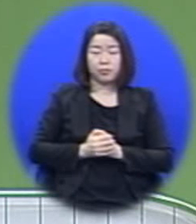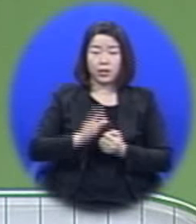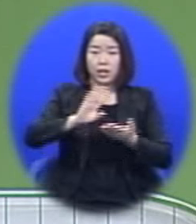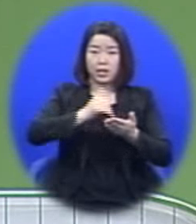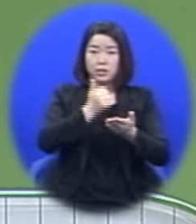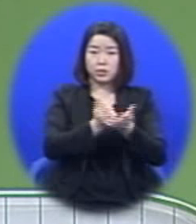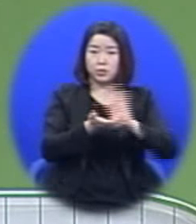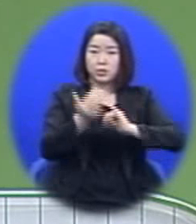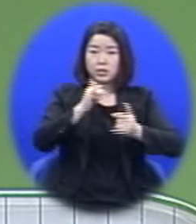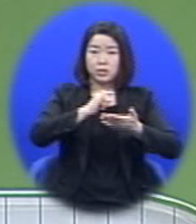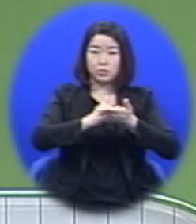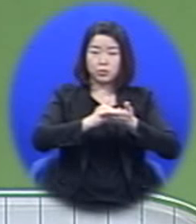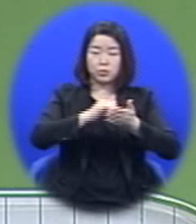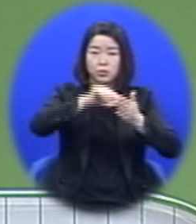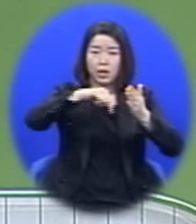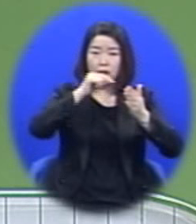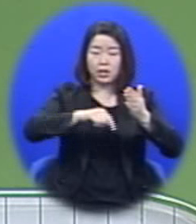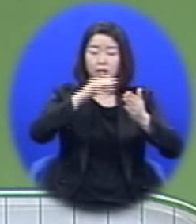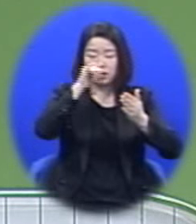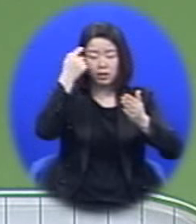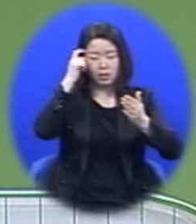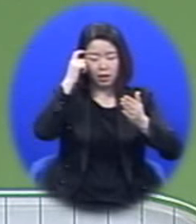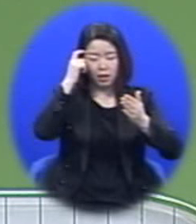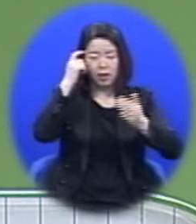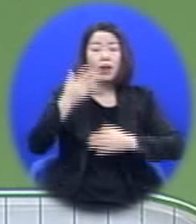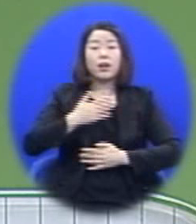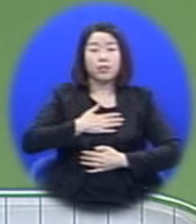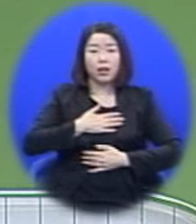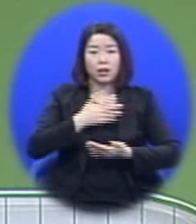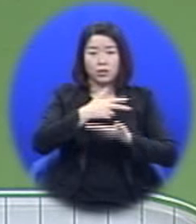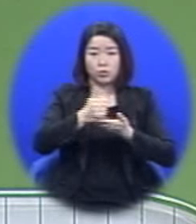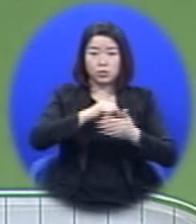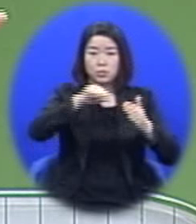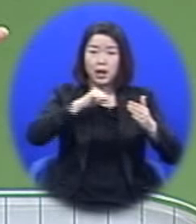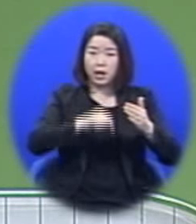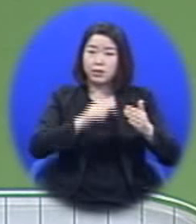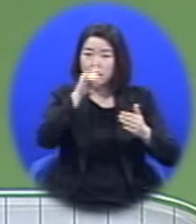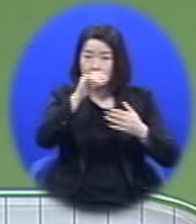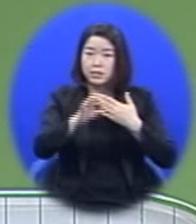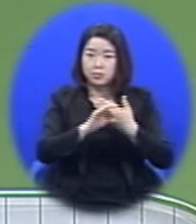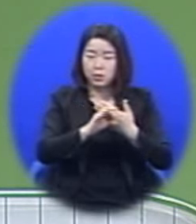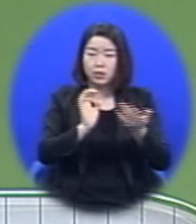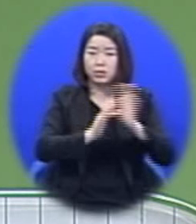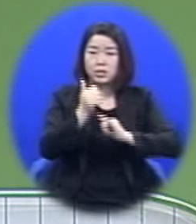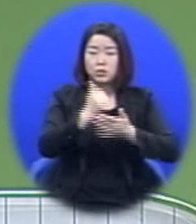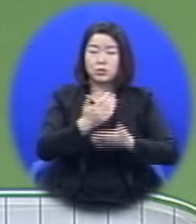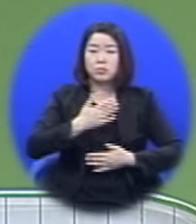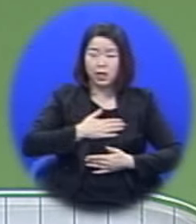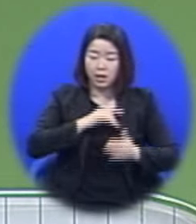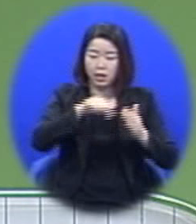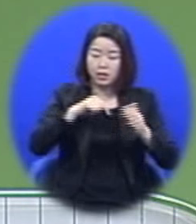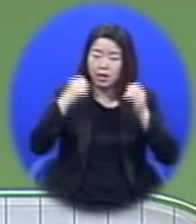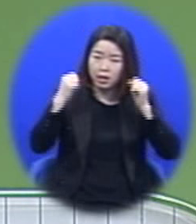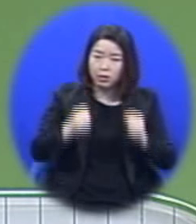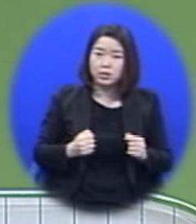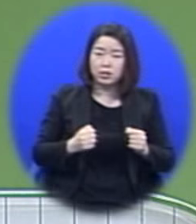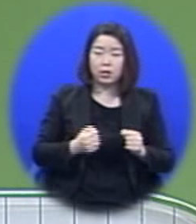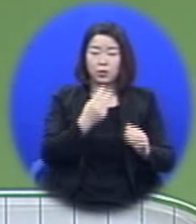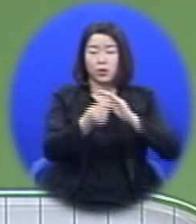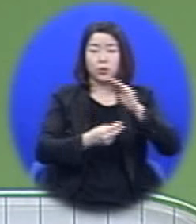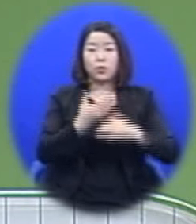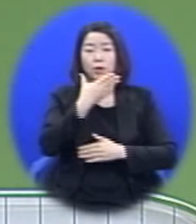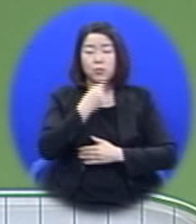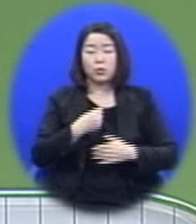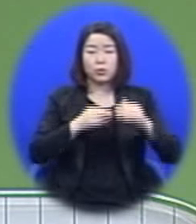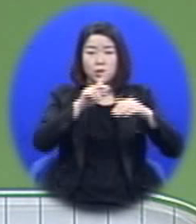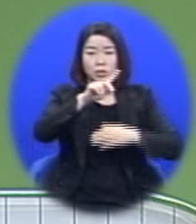그리스도 예수 안에 있는가? 내가 예수님 안에 있으면 예수님은 내 안에 거하시겠다고 요한복음 15장